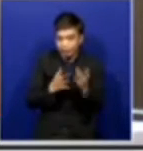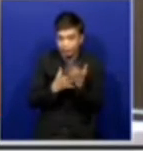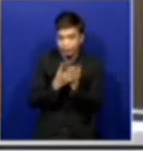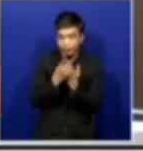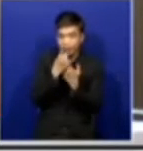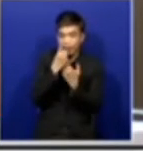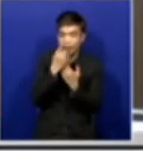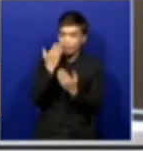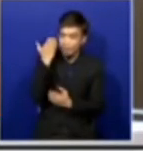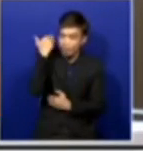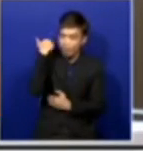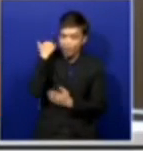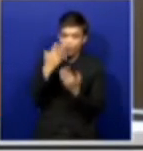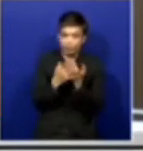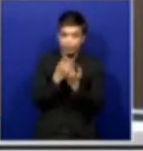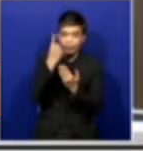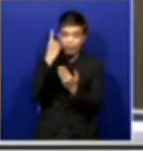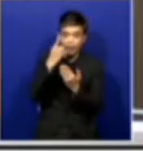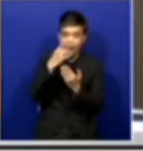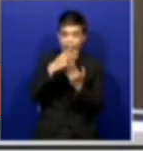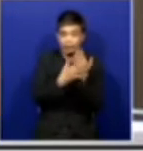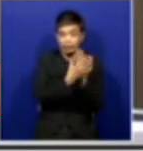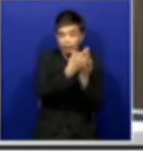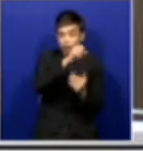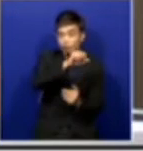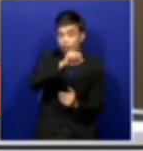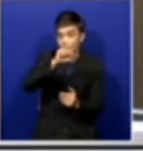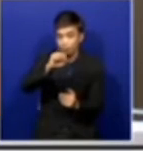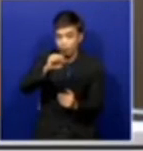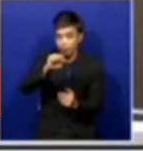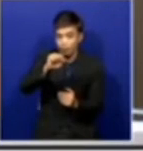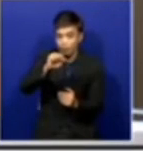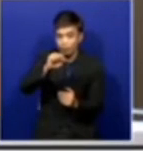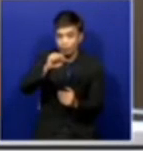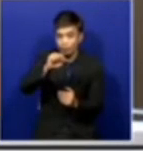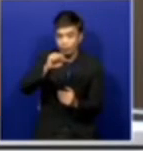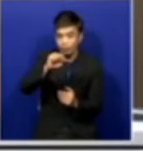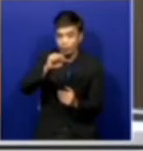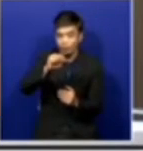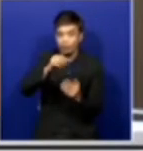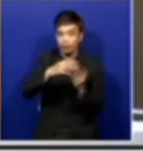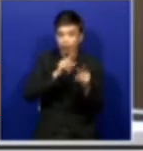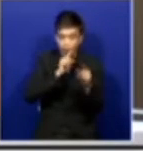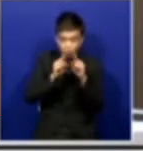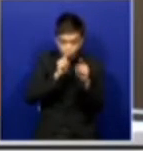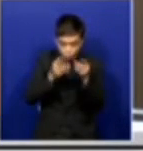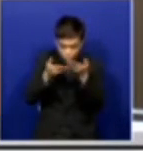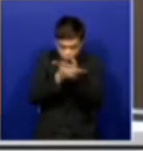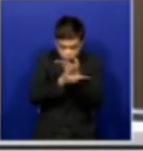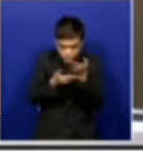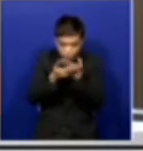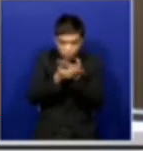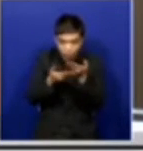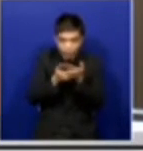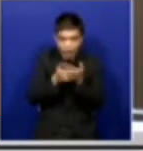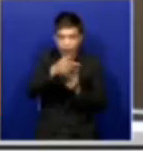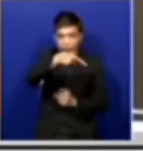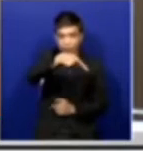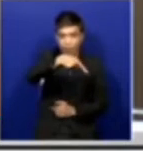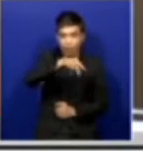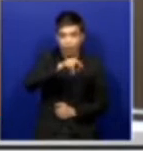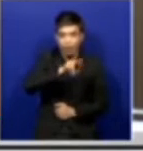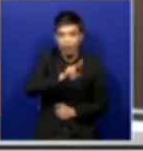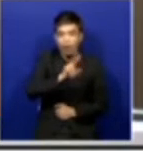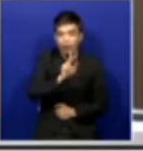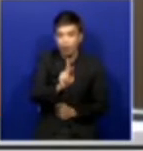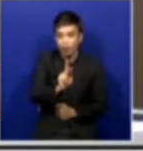แล้วสภาผู้แทนราษฎรของเราเนี่ยนะครับได้พิจารณาพระราชกำหนดอนุ